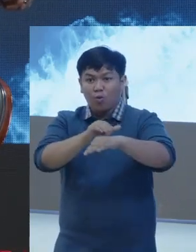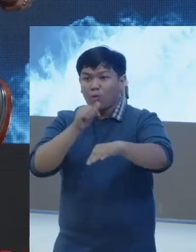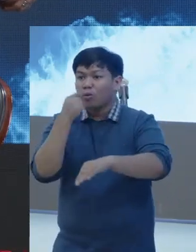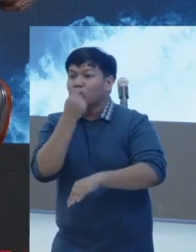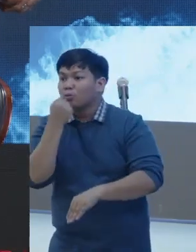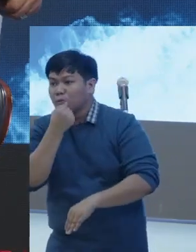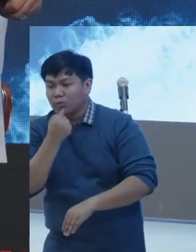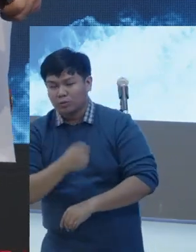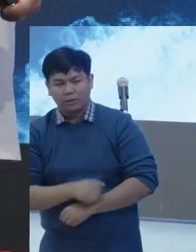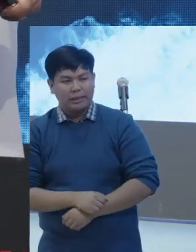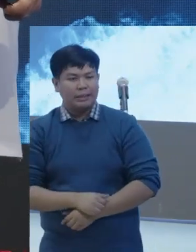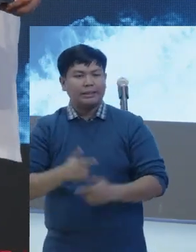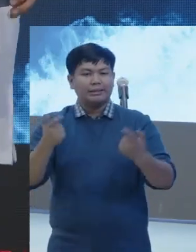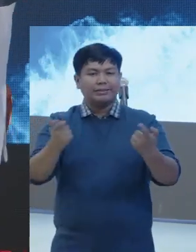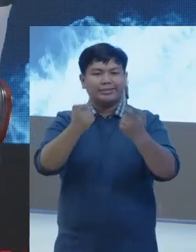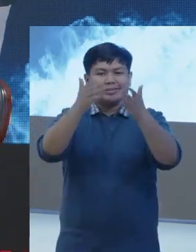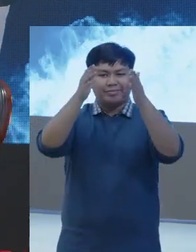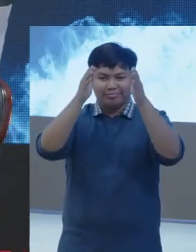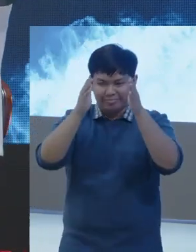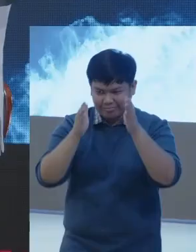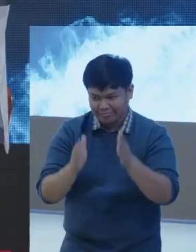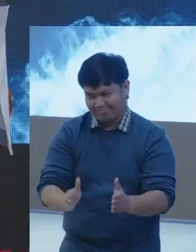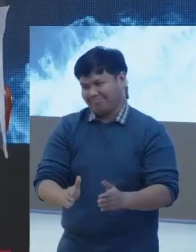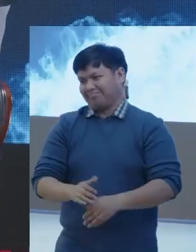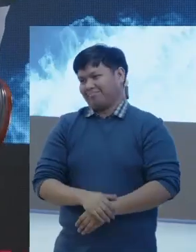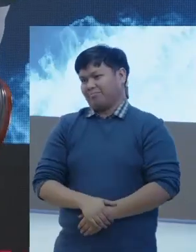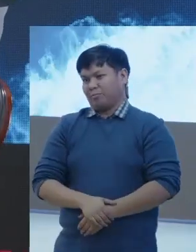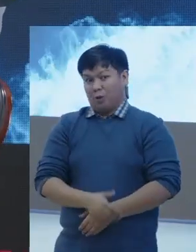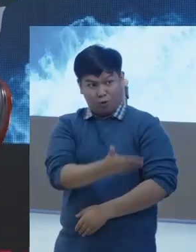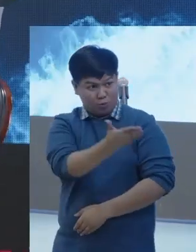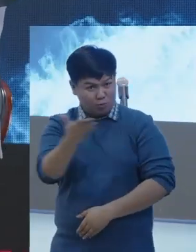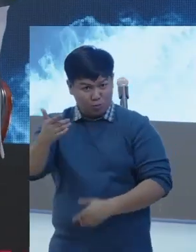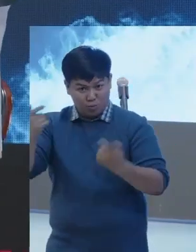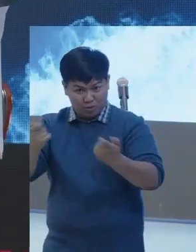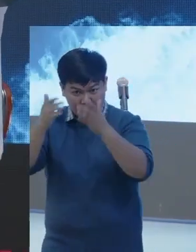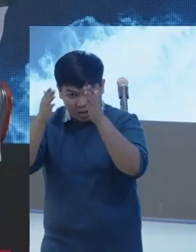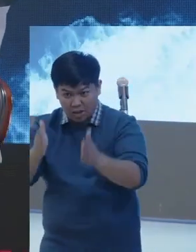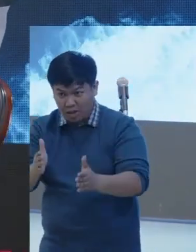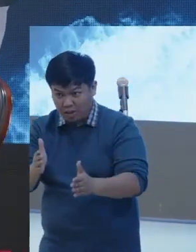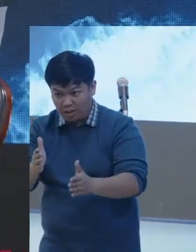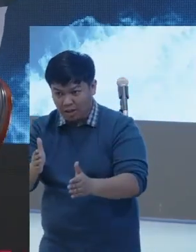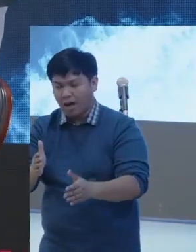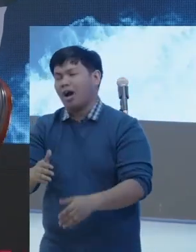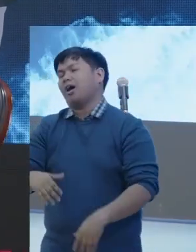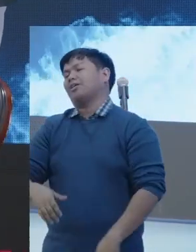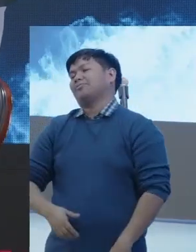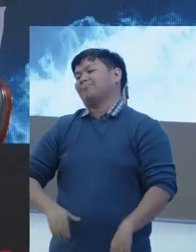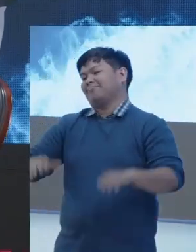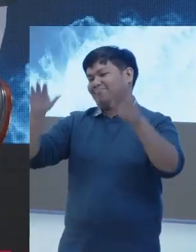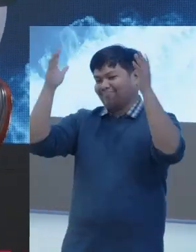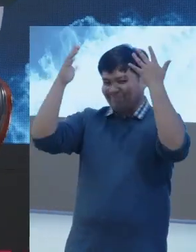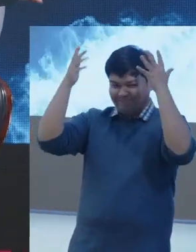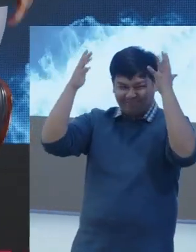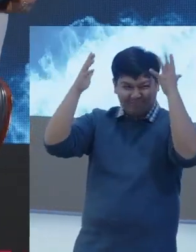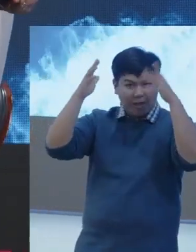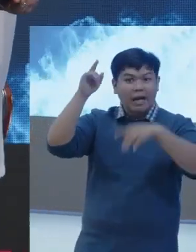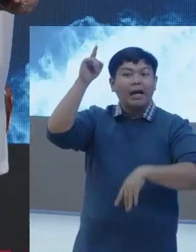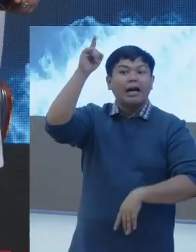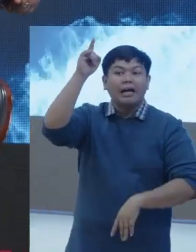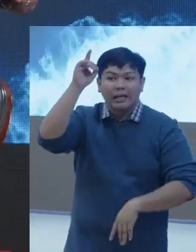Kayo po ba'y makasalanan? Praise God po. Lahat po tayo ay makasalanan. Sa tingin